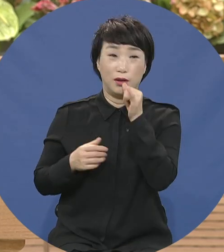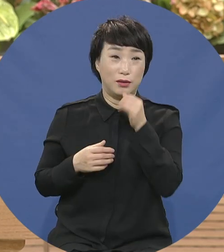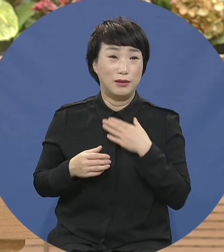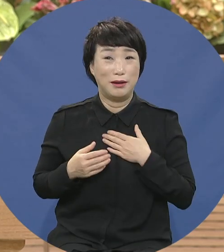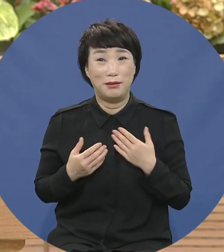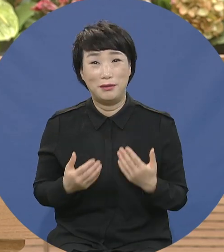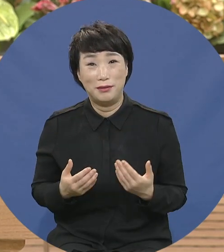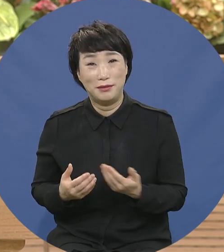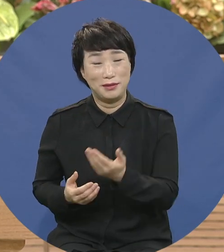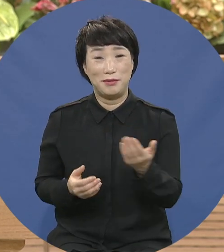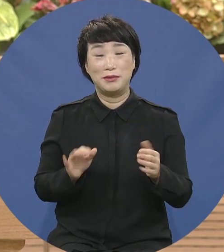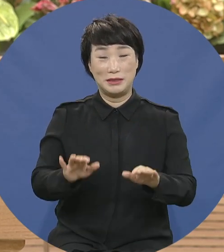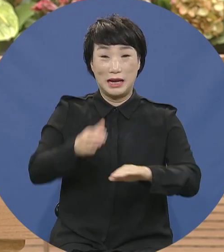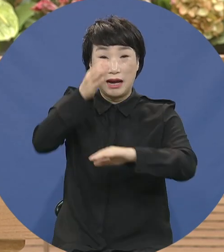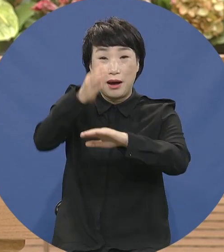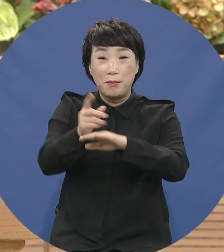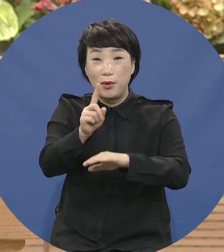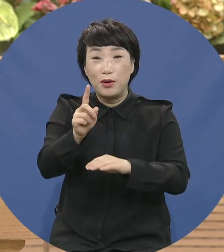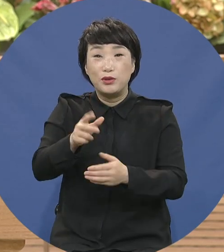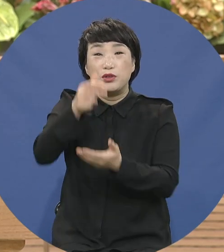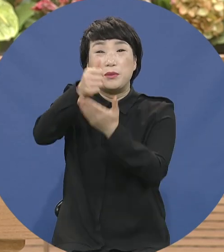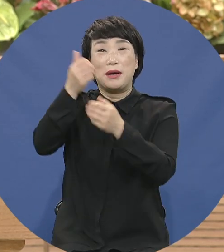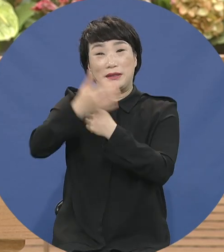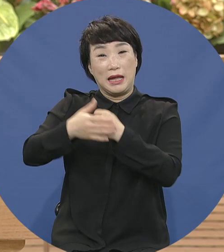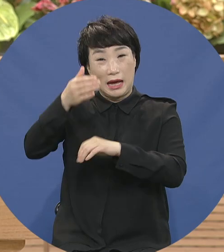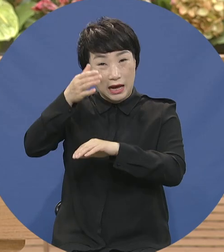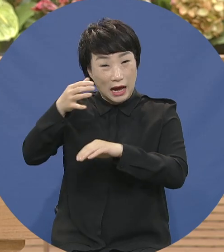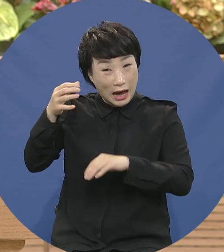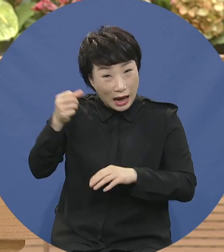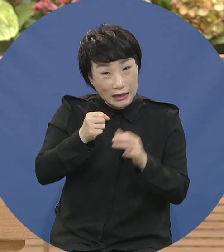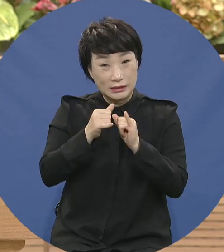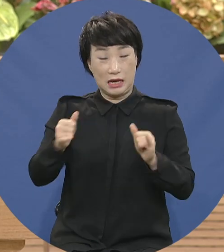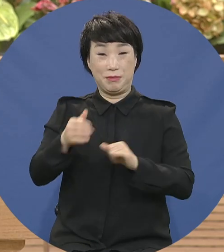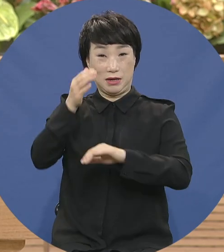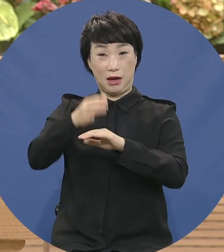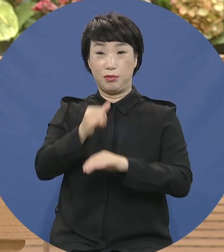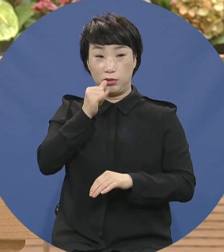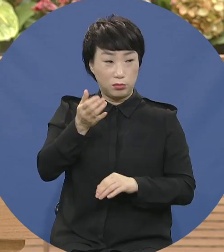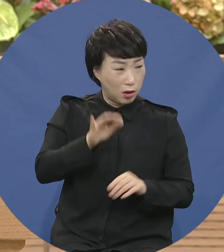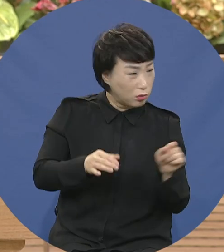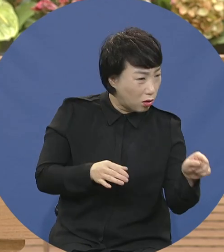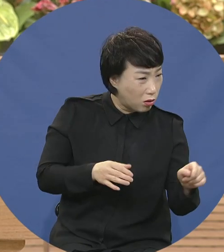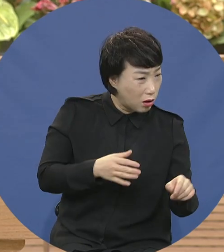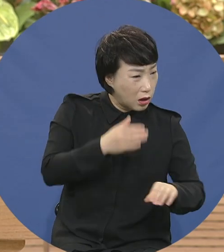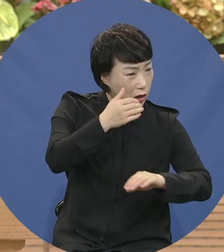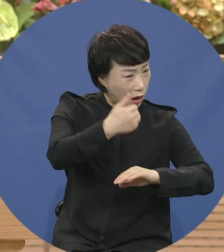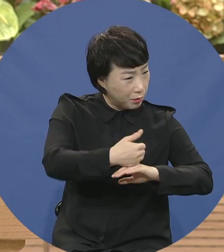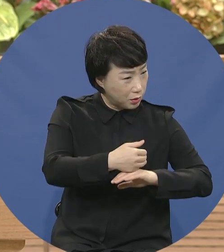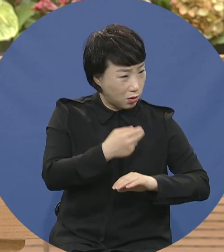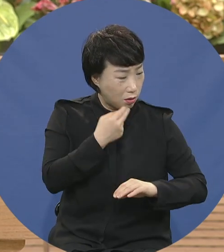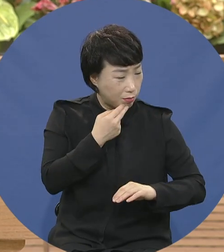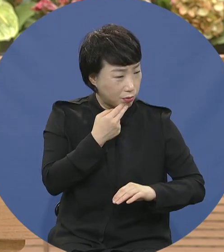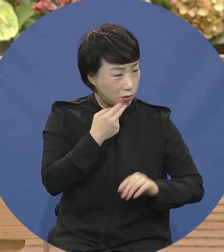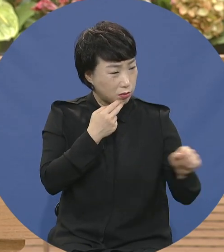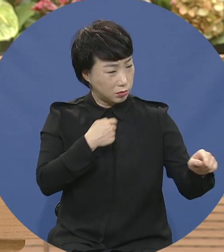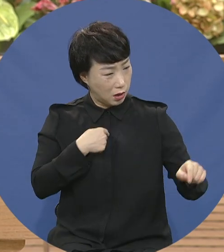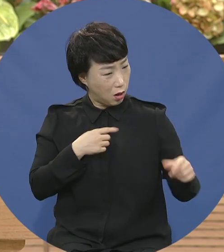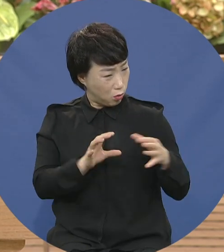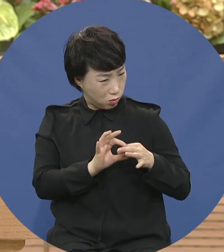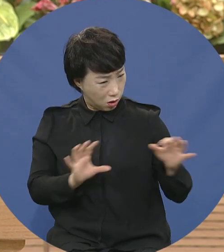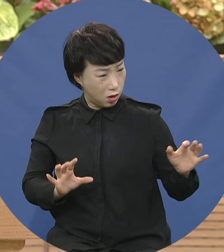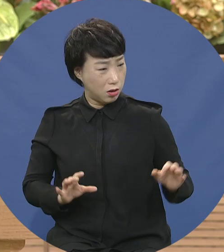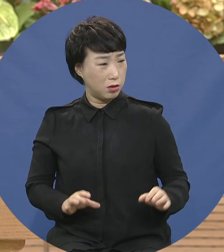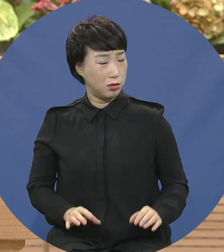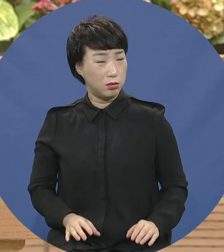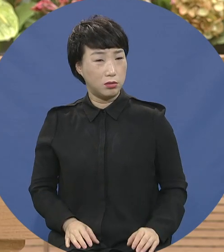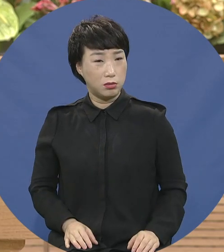감사는 이 은혜를 가진 자가 하는 건데 너는 안 가졌으니 너와 내와 무슨